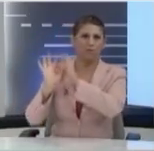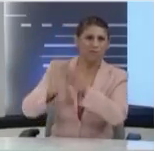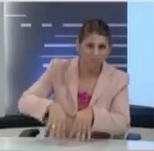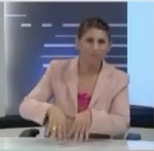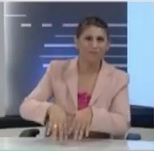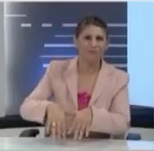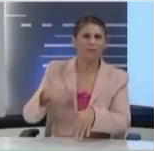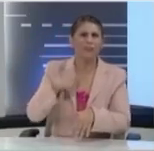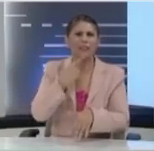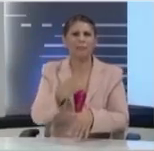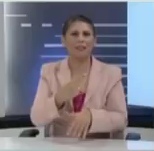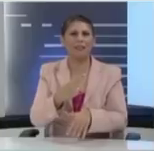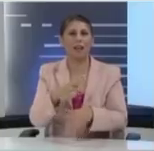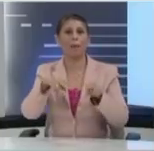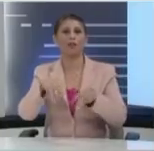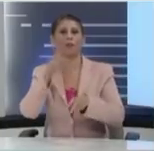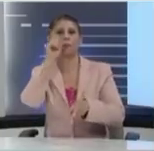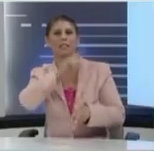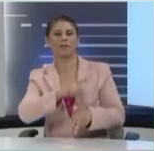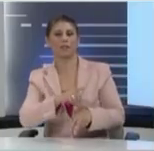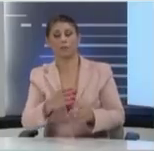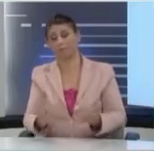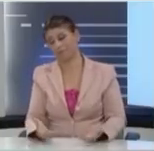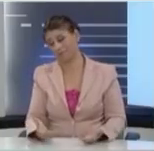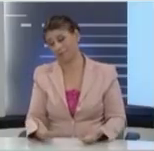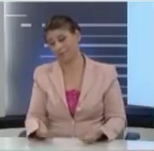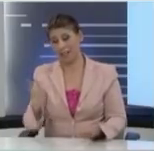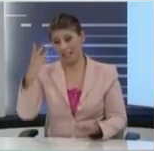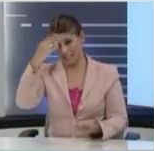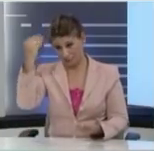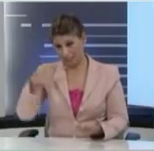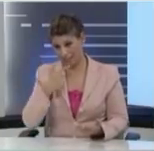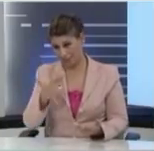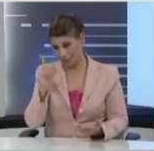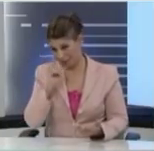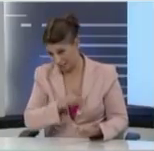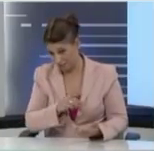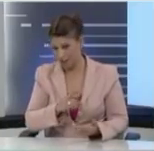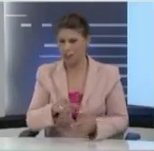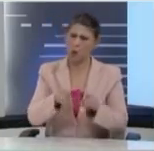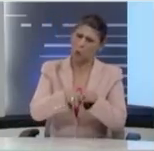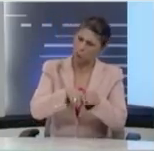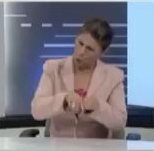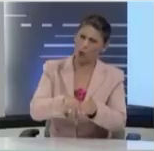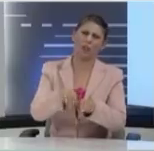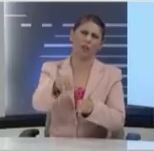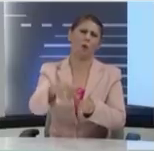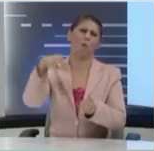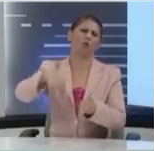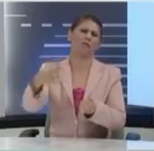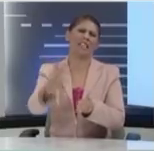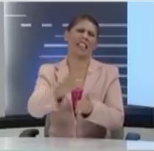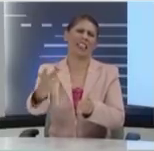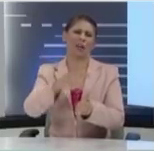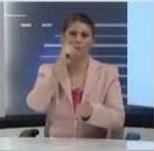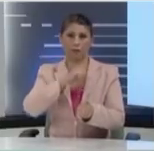Τον βγάλατε ψεύτη. Αφού ψεύτης ο Τσίπρας που λέει τέλος τα μνημόνια, ψεύτης και ο Μοσκοβισή που λέει το ίδιο. Και